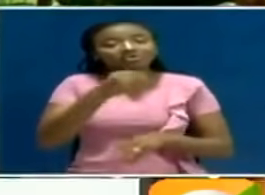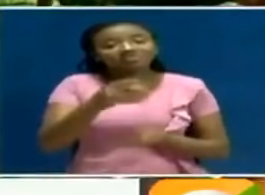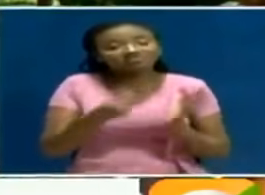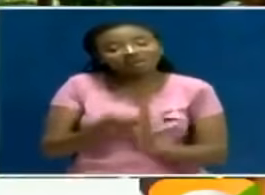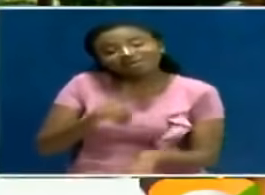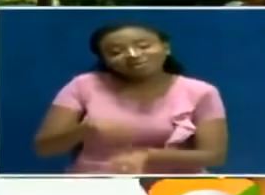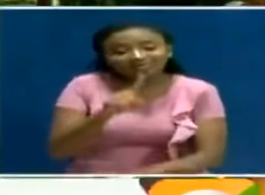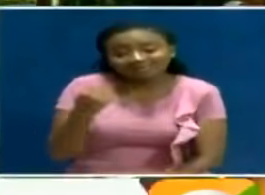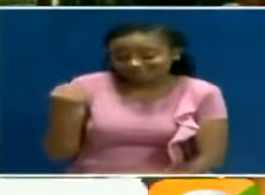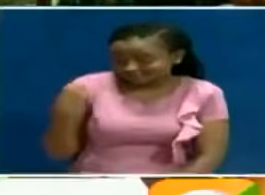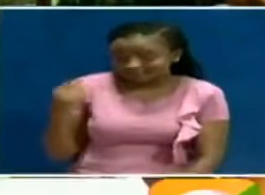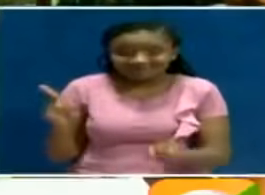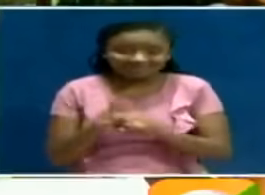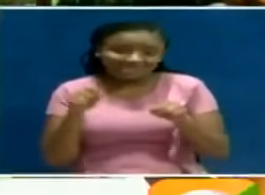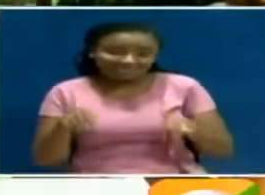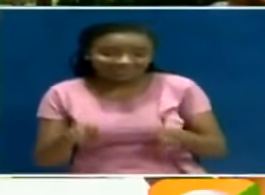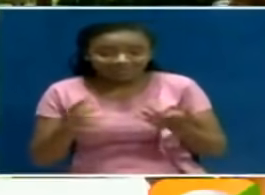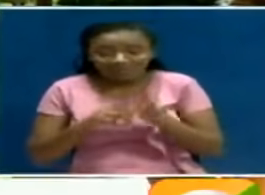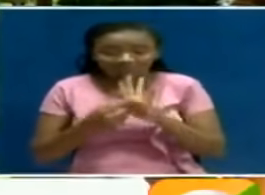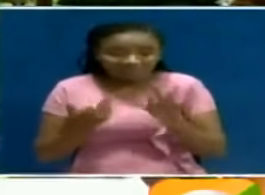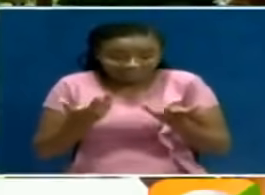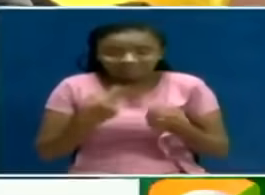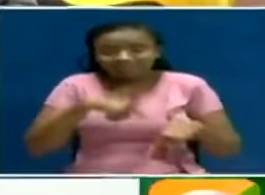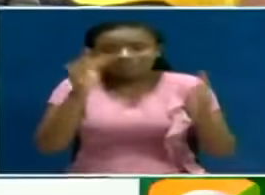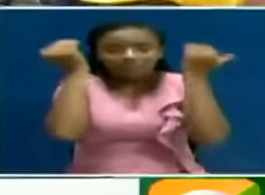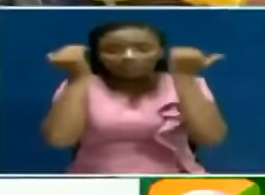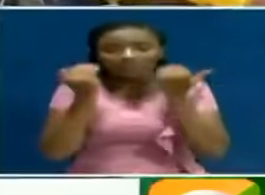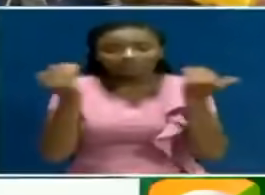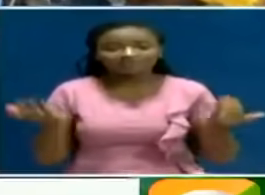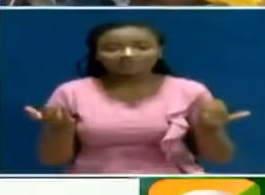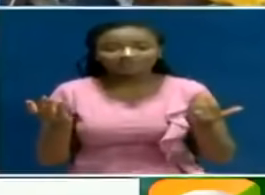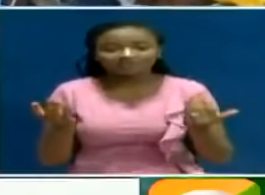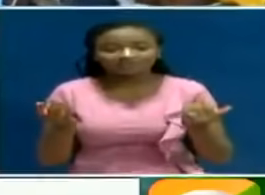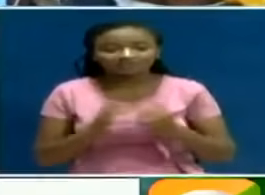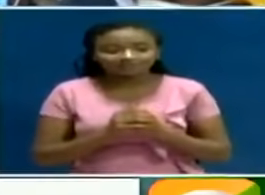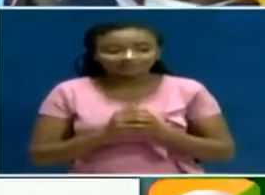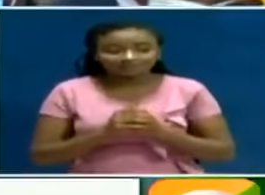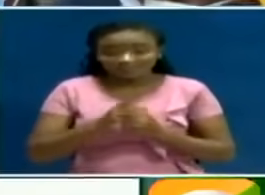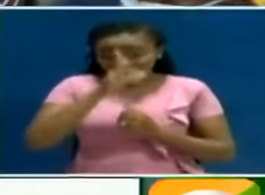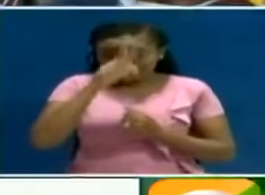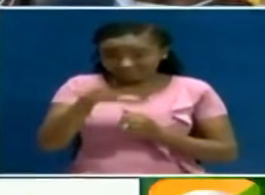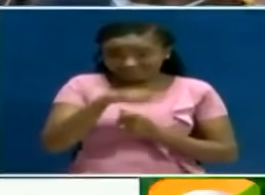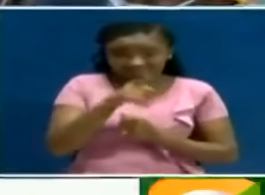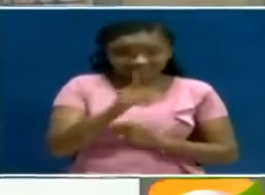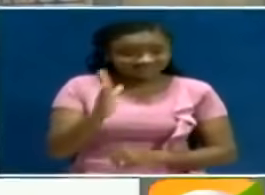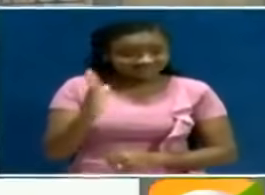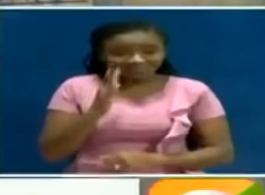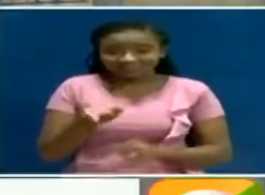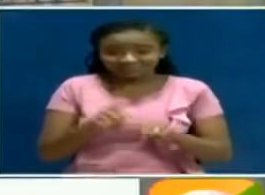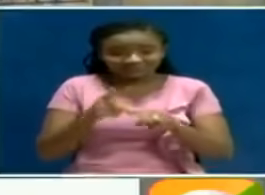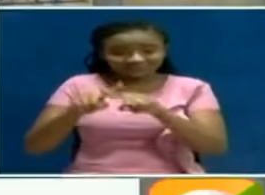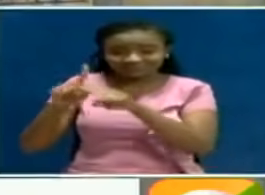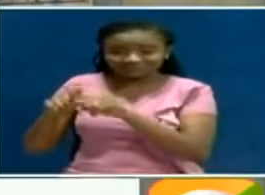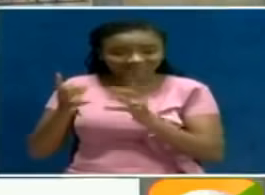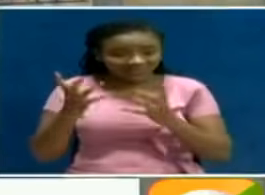leo. So already anytime watakuwa wamepelekwa kotini by leo. Juhudi za polisi kushika doria katika maeneo ya kupiga